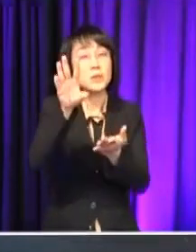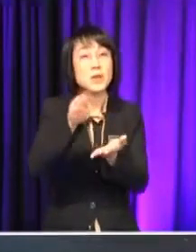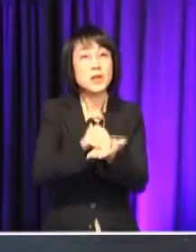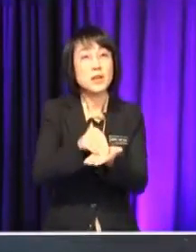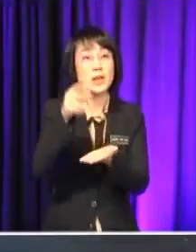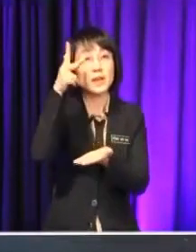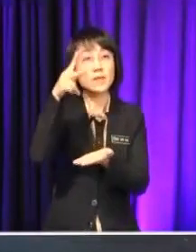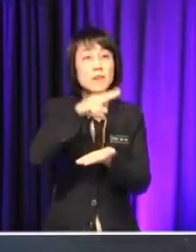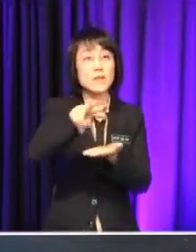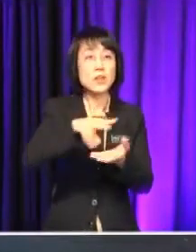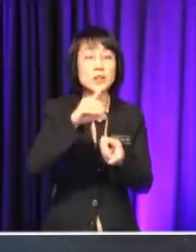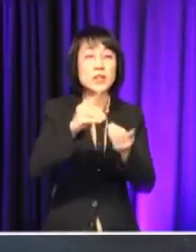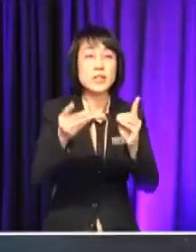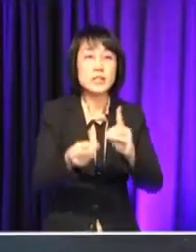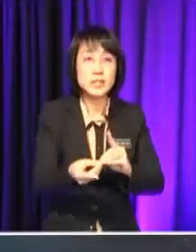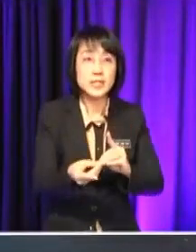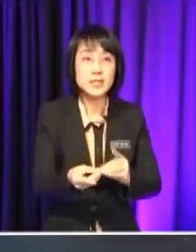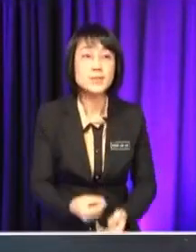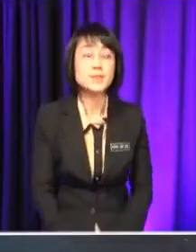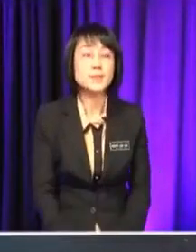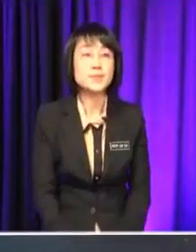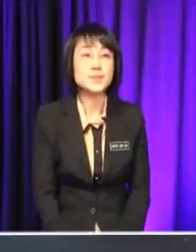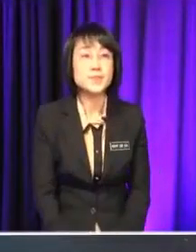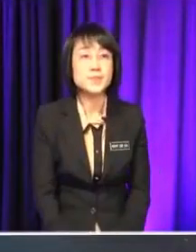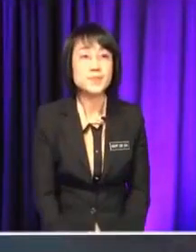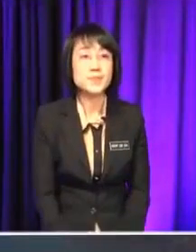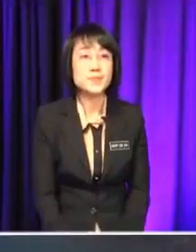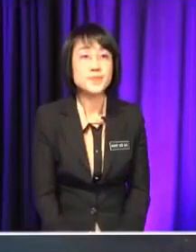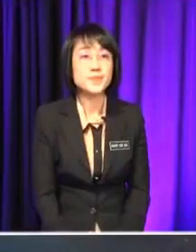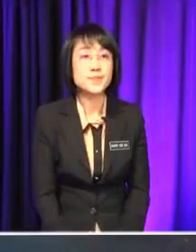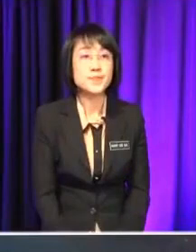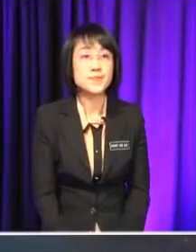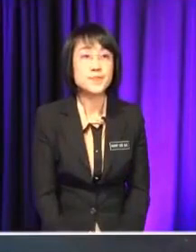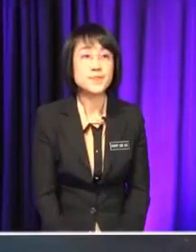jadi saya tolong visi untuk menyambungkan pada pot yang sebetulnya